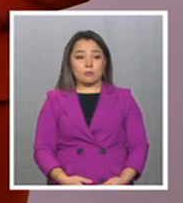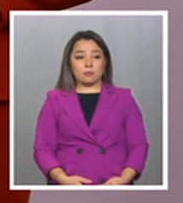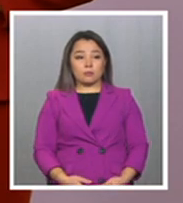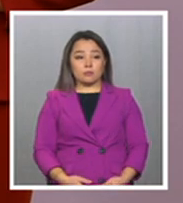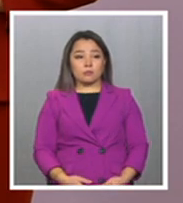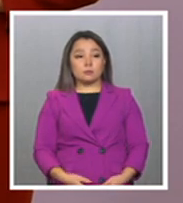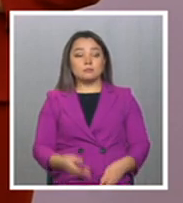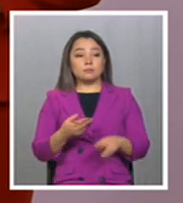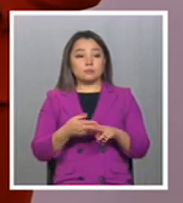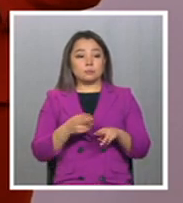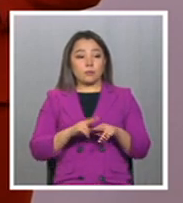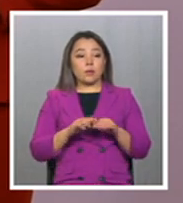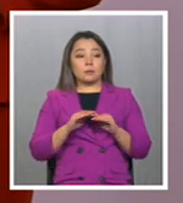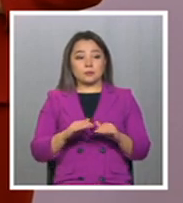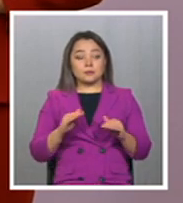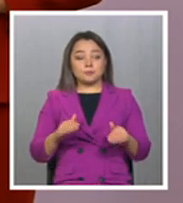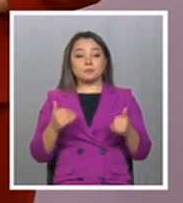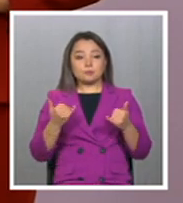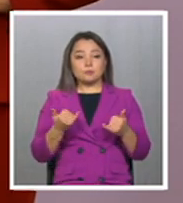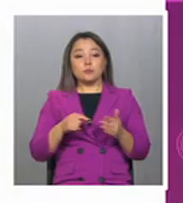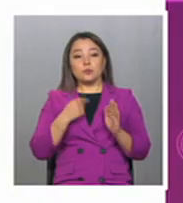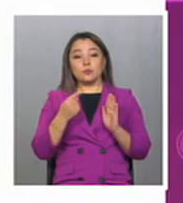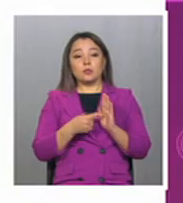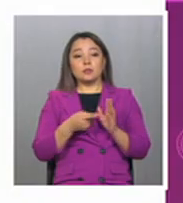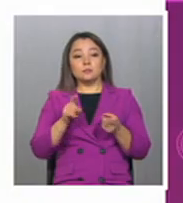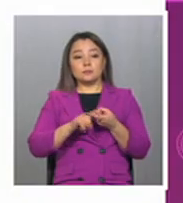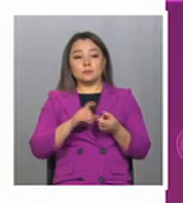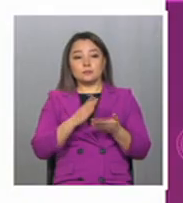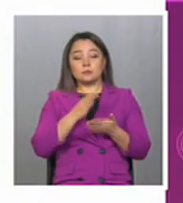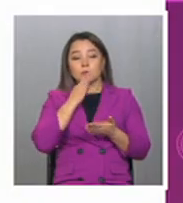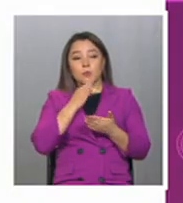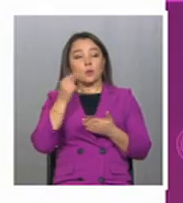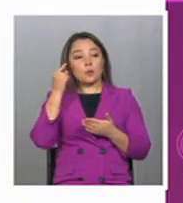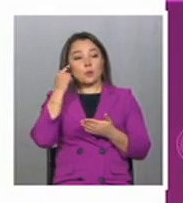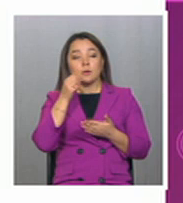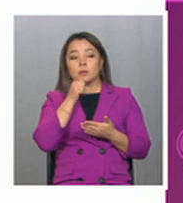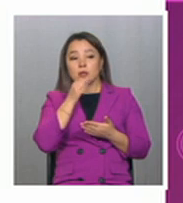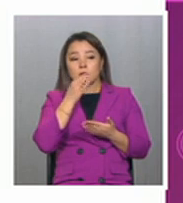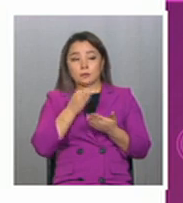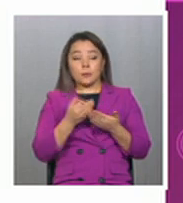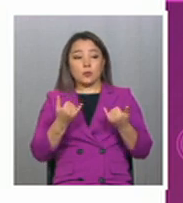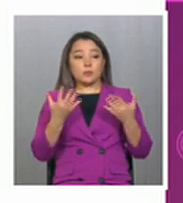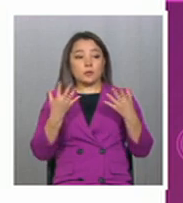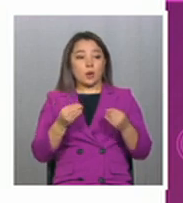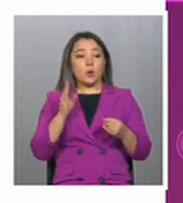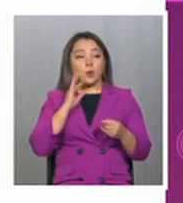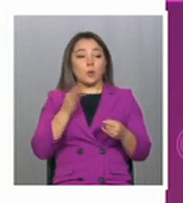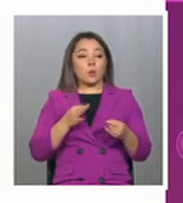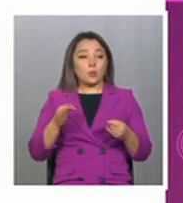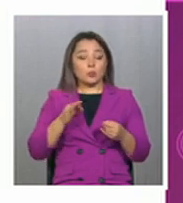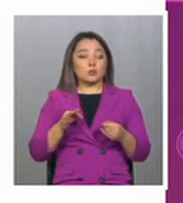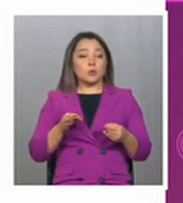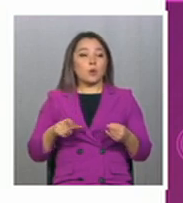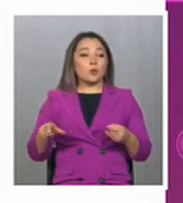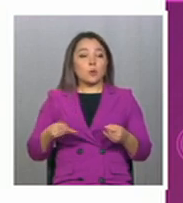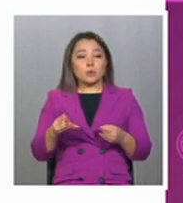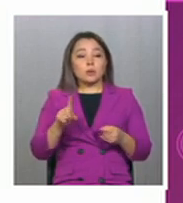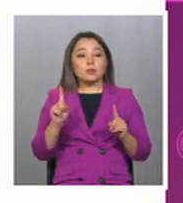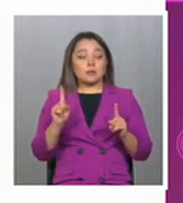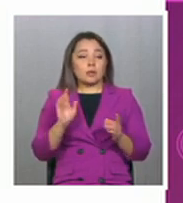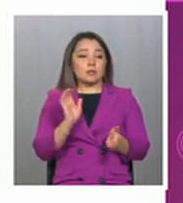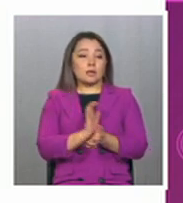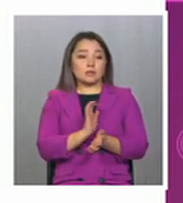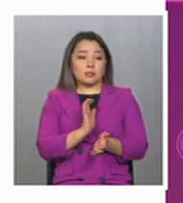Ал енді балалар, қазір мына сұрақтар бойынша ойланып көрейік. Қазір өзен көлдер неден ластанады?